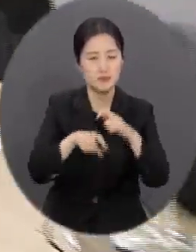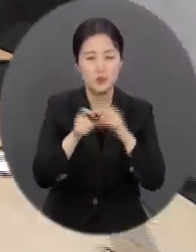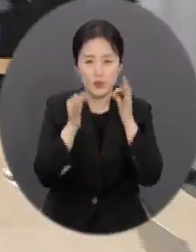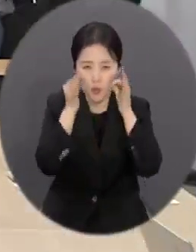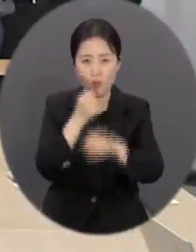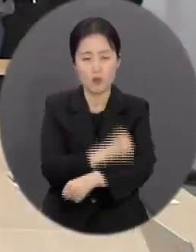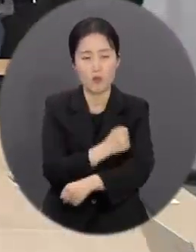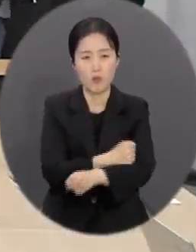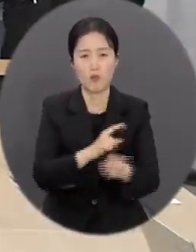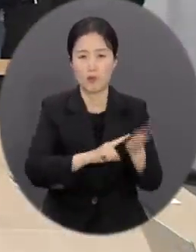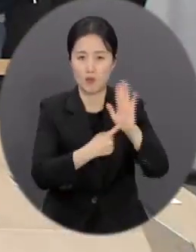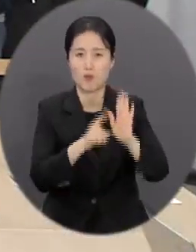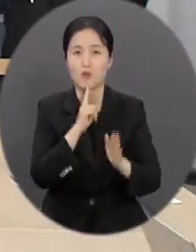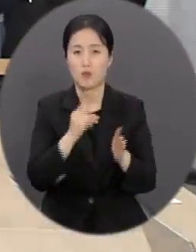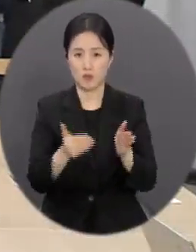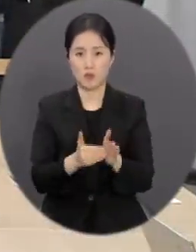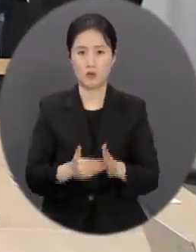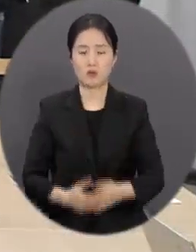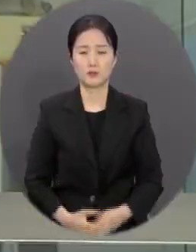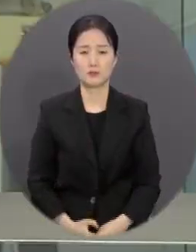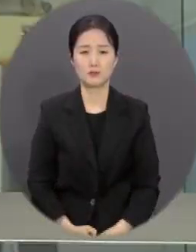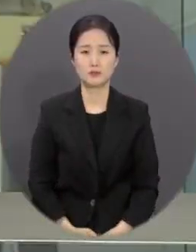송정근입니다.